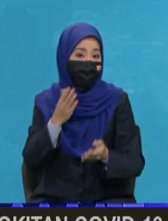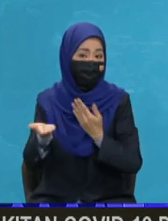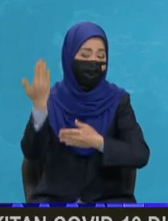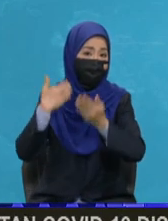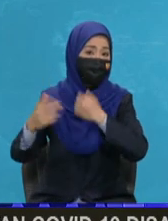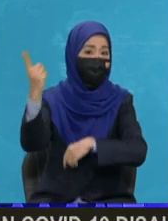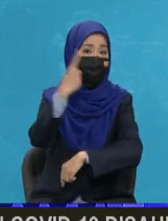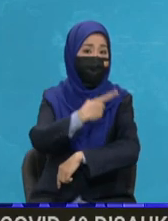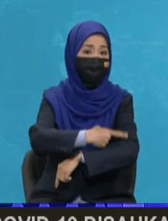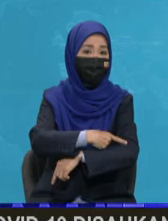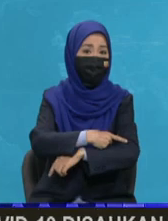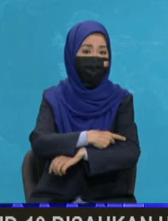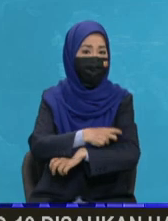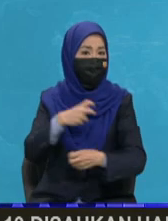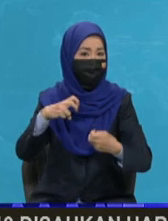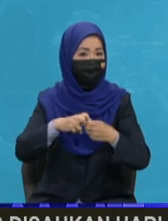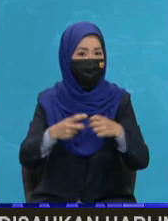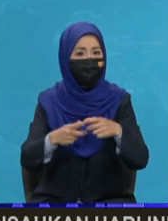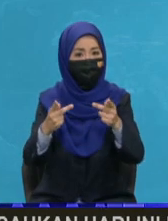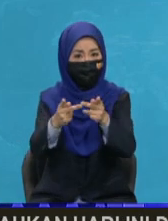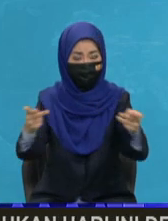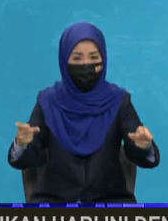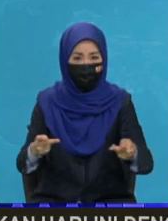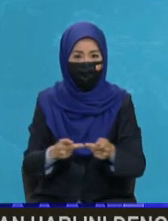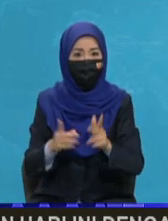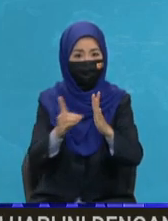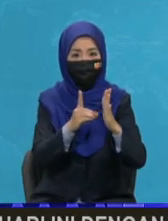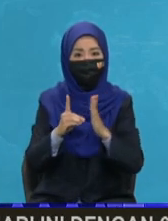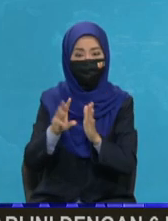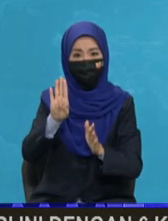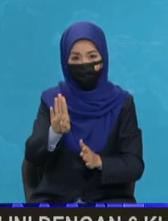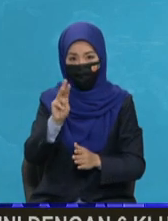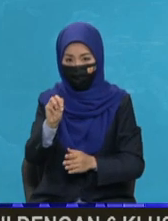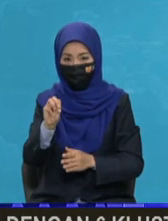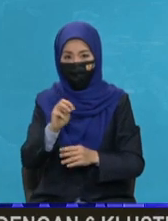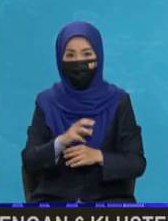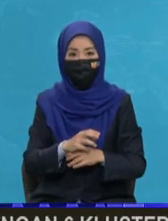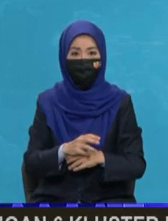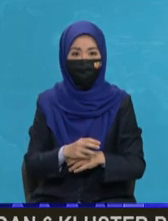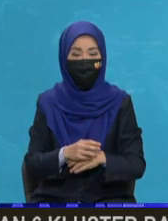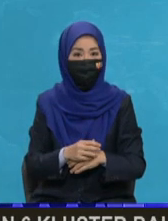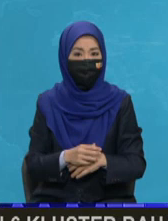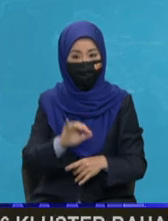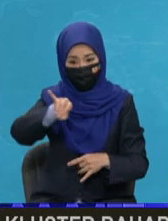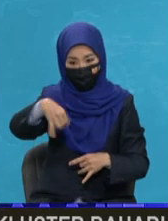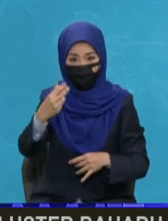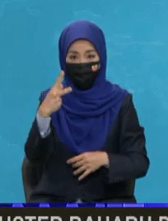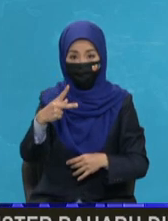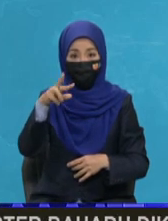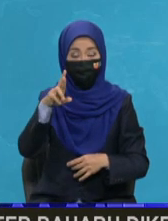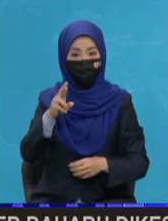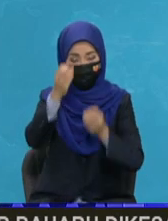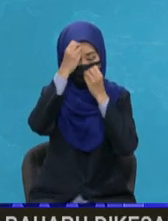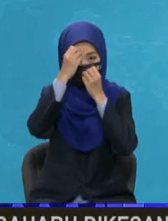beberapa hari ini yang menjejaskan beberapa kawasan di daerah Brunei dan Muara sehubungan itu jakea dalam